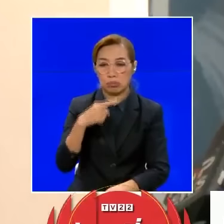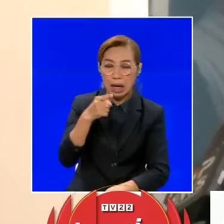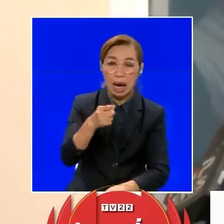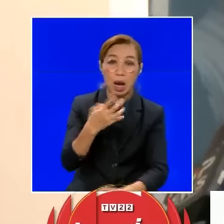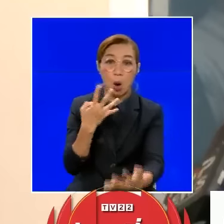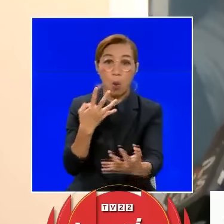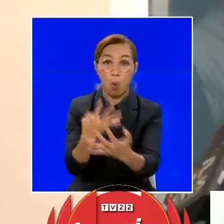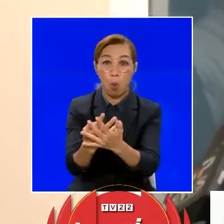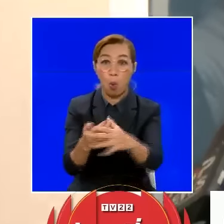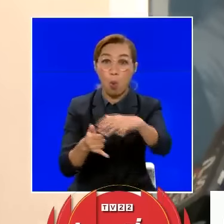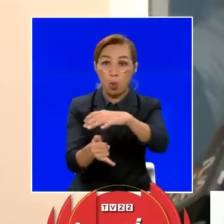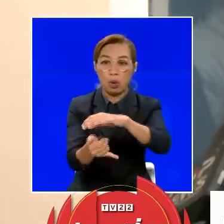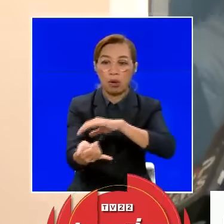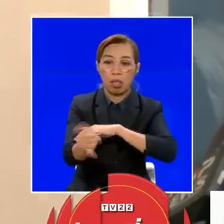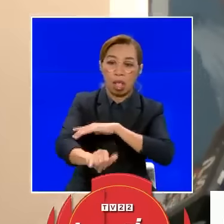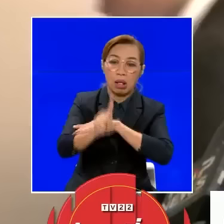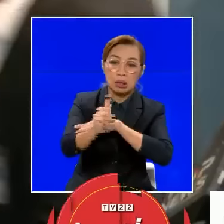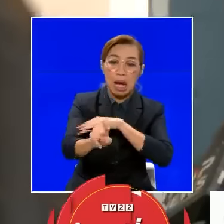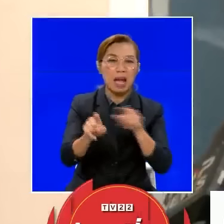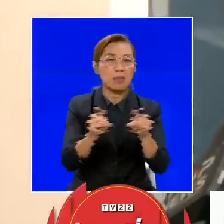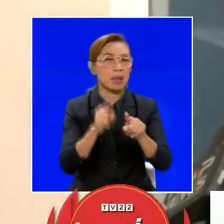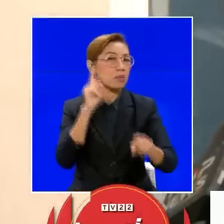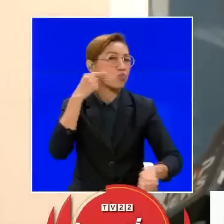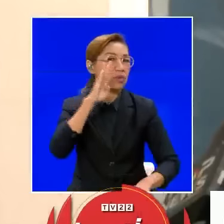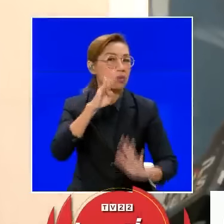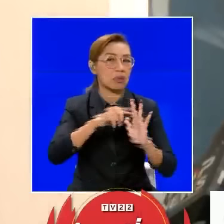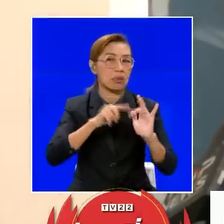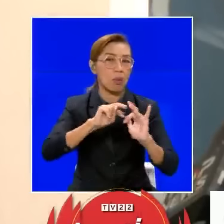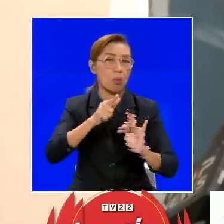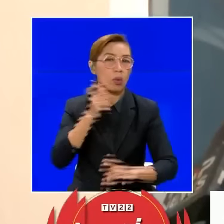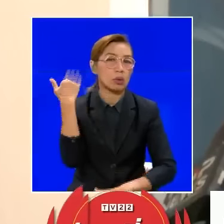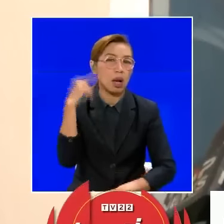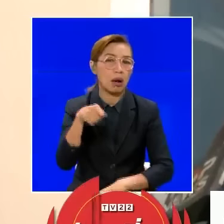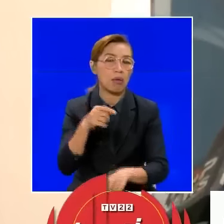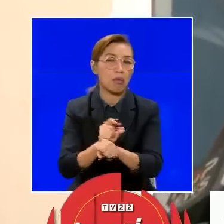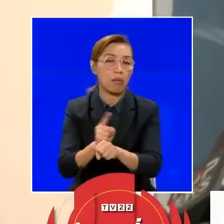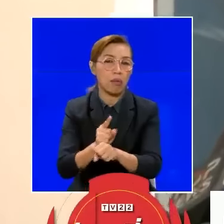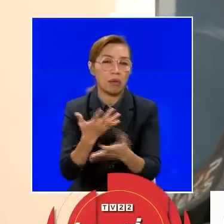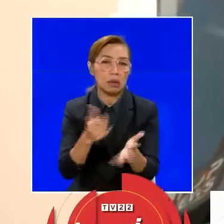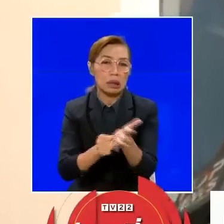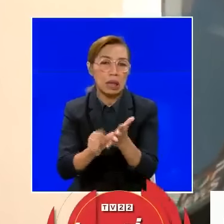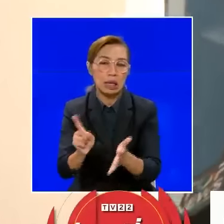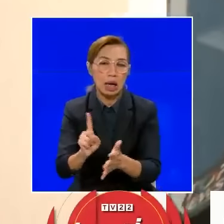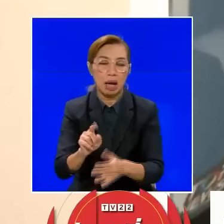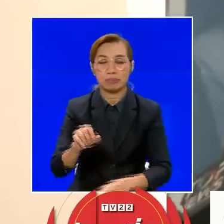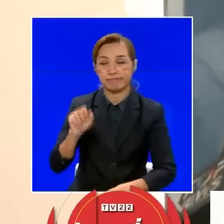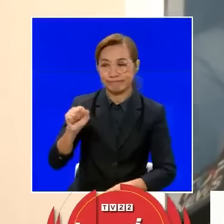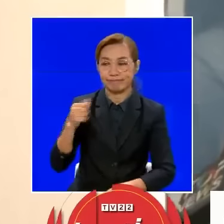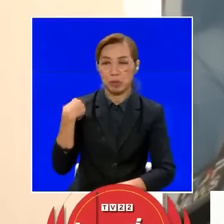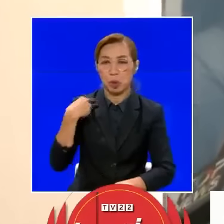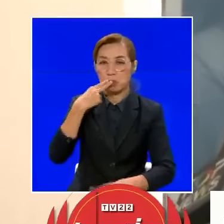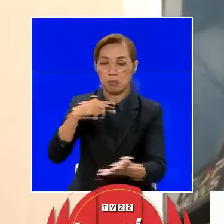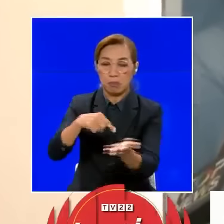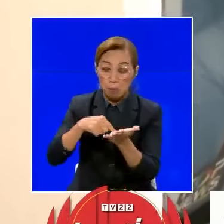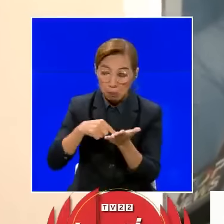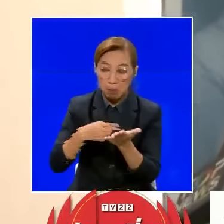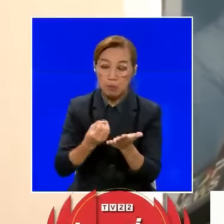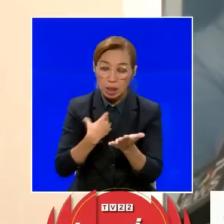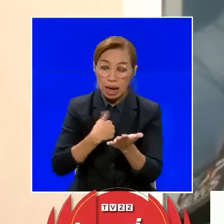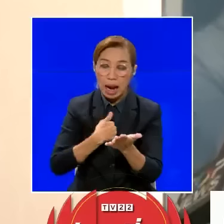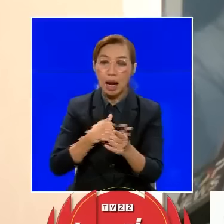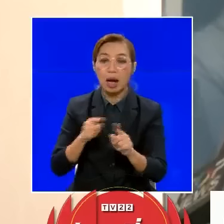กรณีเหมือนบุ้งเนี่ยนะท่านรัฐมนตรีก็บอกว่ามีการที่หนังสือมาในบทบาทกระทรวงเองก็ต้องมีคณะไปดูในกระบวนการว่าส่วน